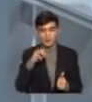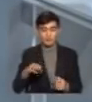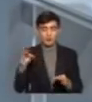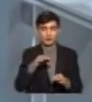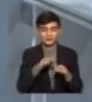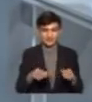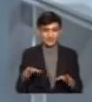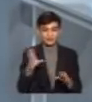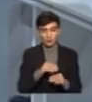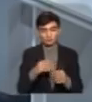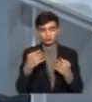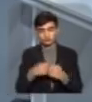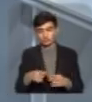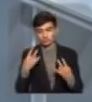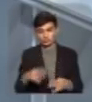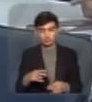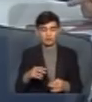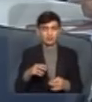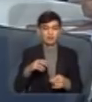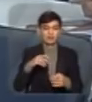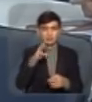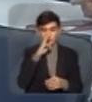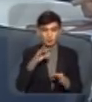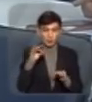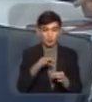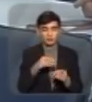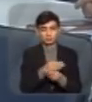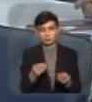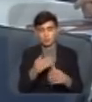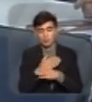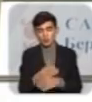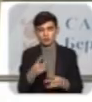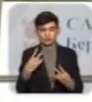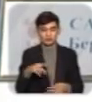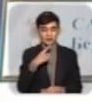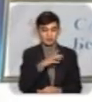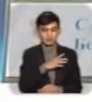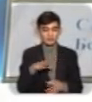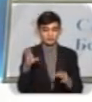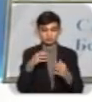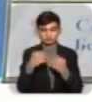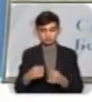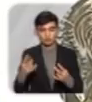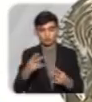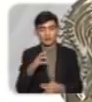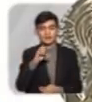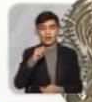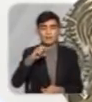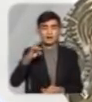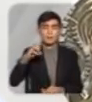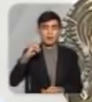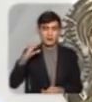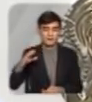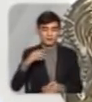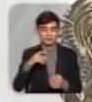табыс көзін есептемей-ақ беруге болмайды деген жиі қойылатын сұраққа жауап берді. Сапарбаев мырза бір немесе 2-3